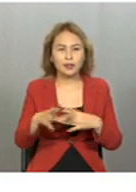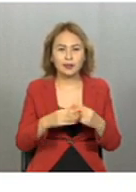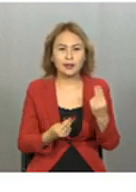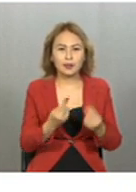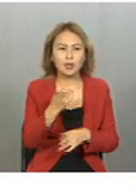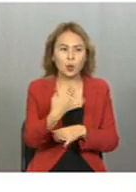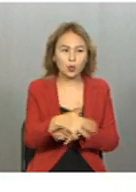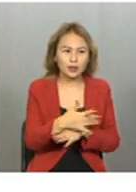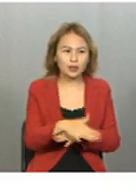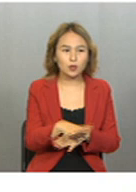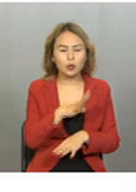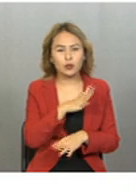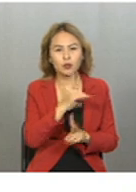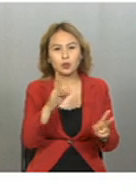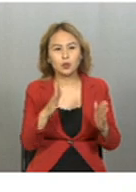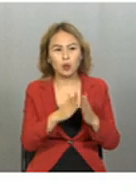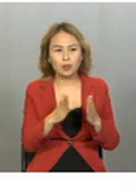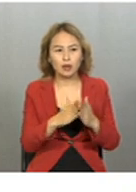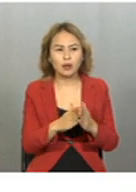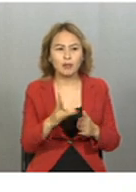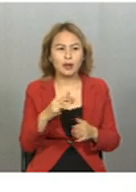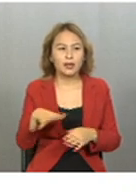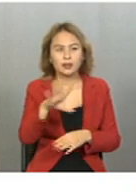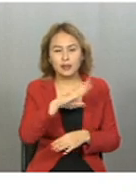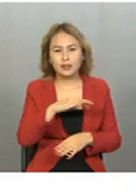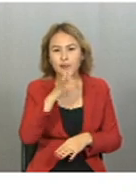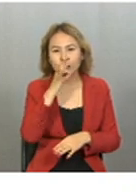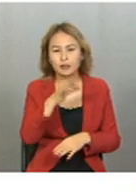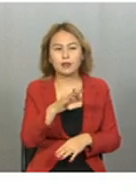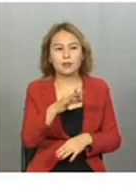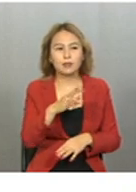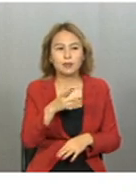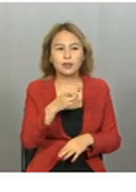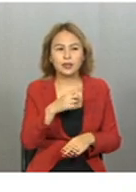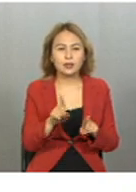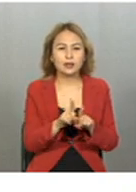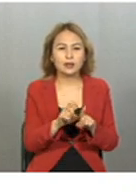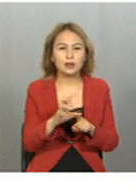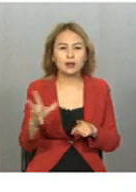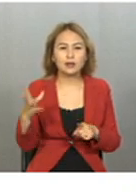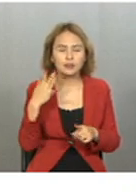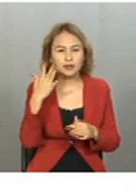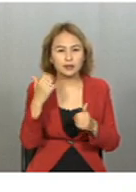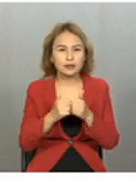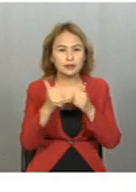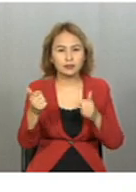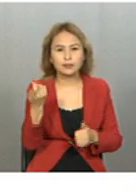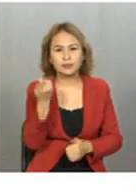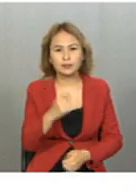улице или у кого-нибудь дома. Про нас говорят, что мы не разлей вода.